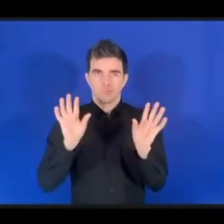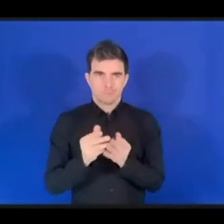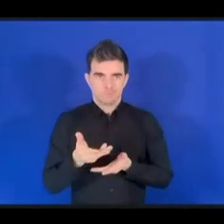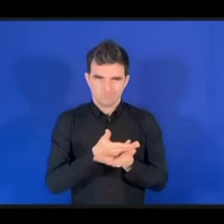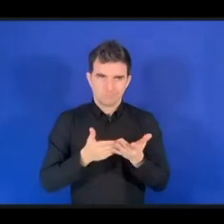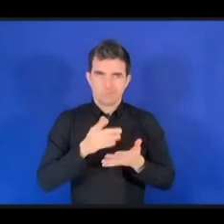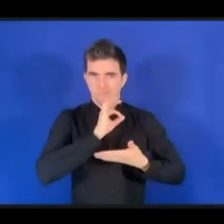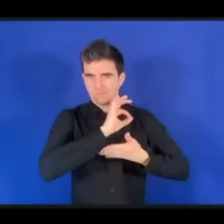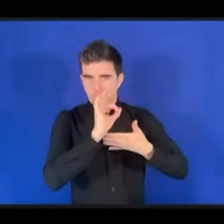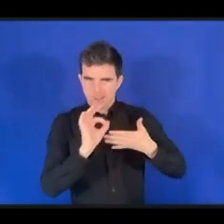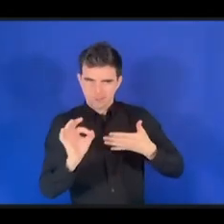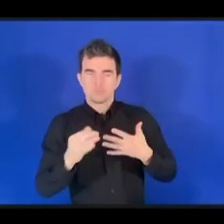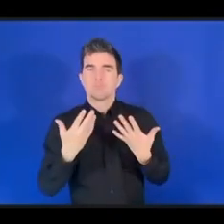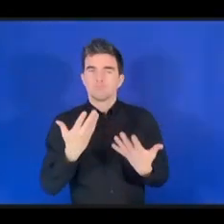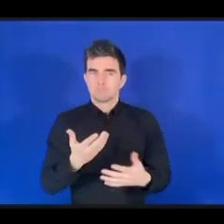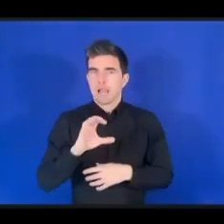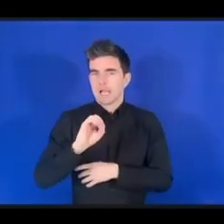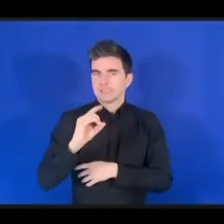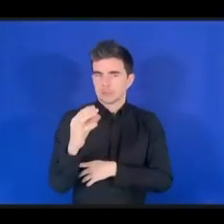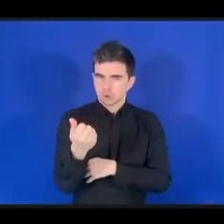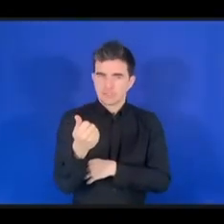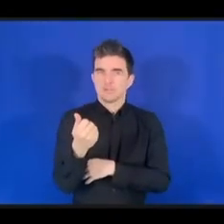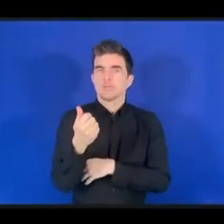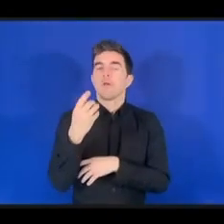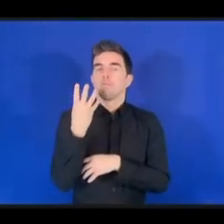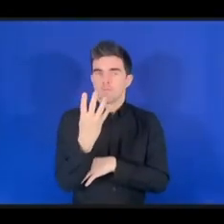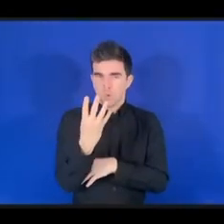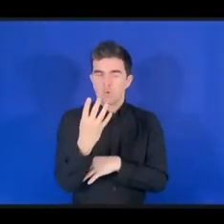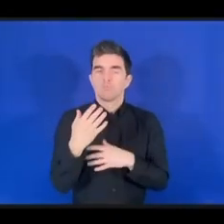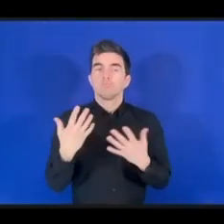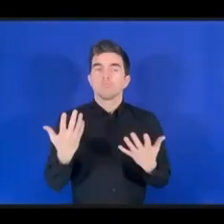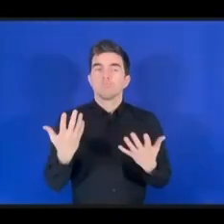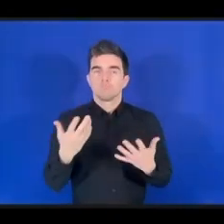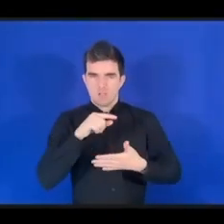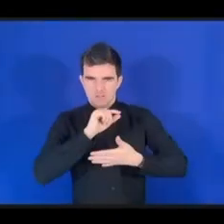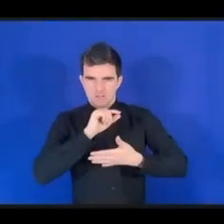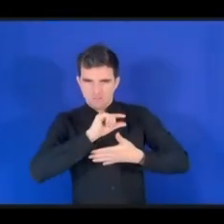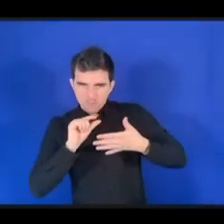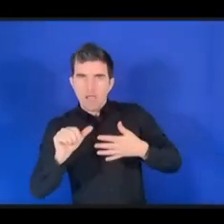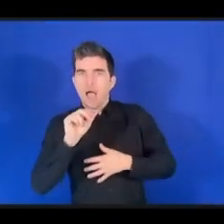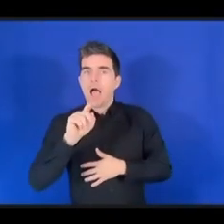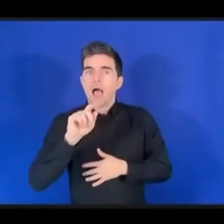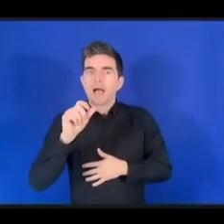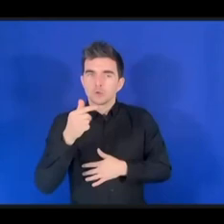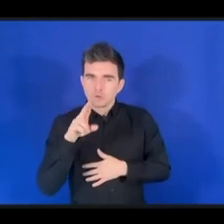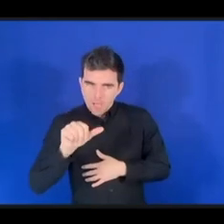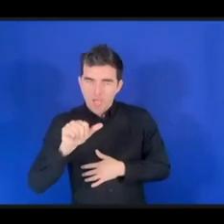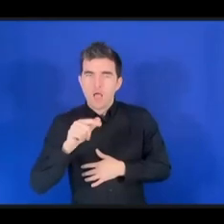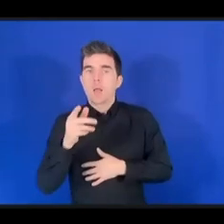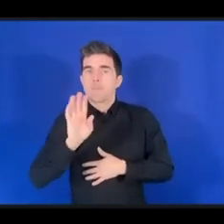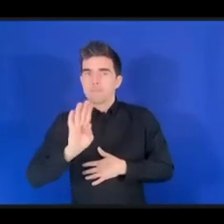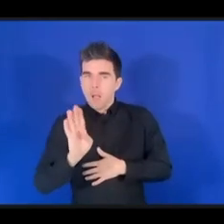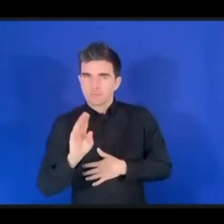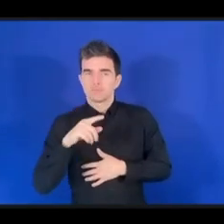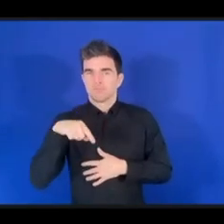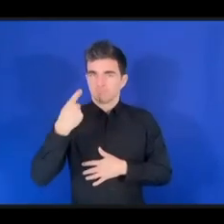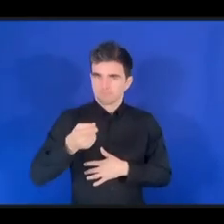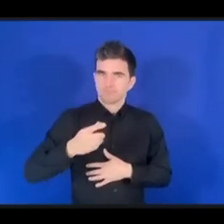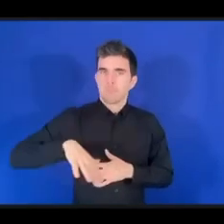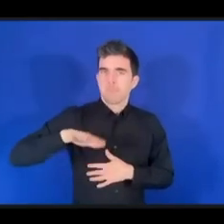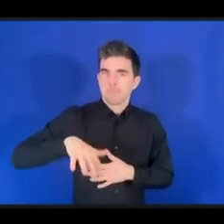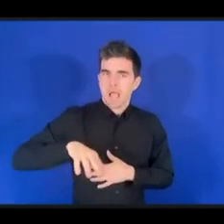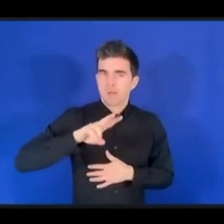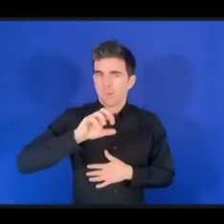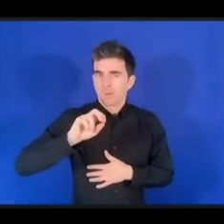2024年呢，也是计划在未来峰会之前再召开一次会议。我们今天也召开了一场会议，就